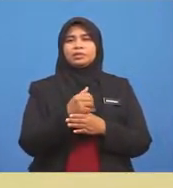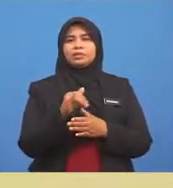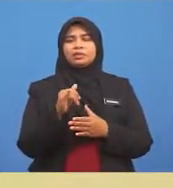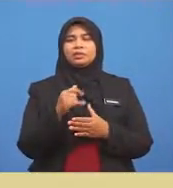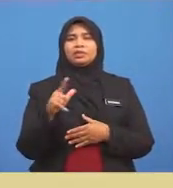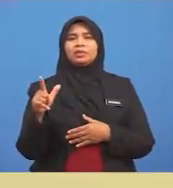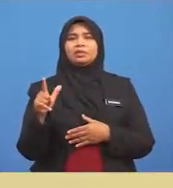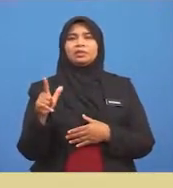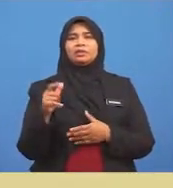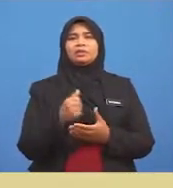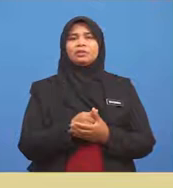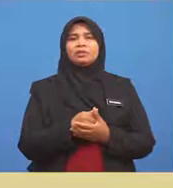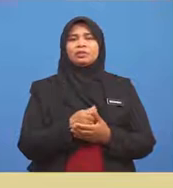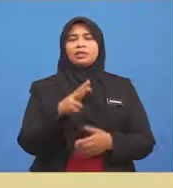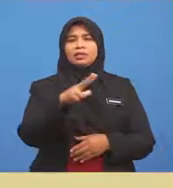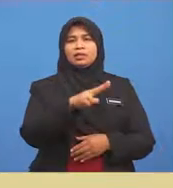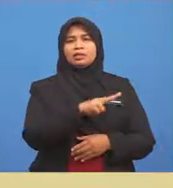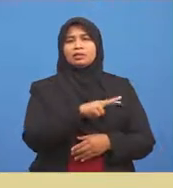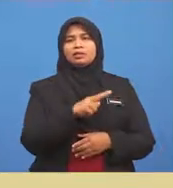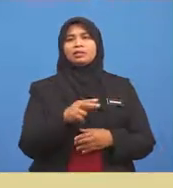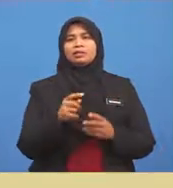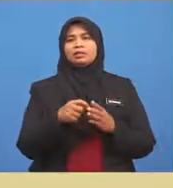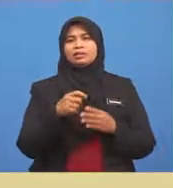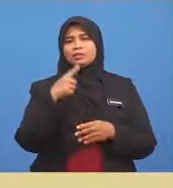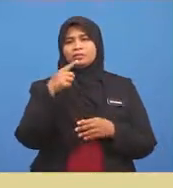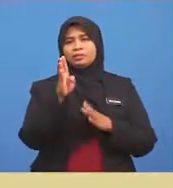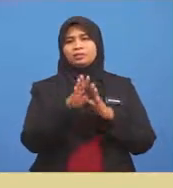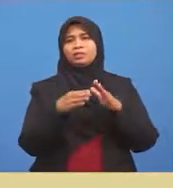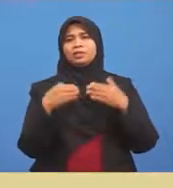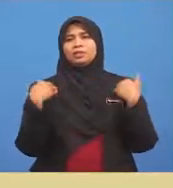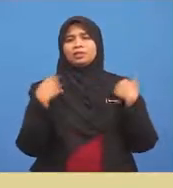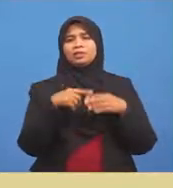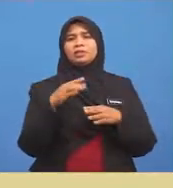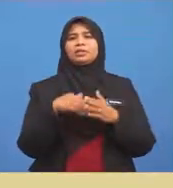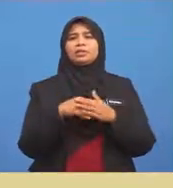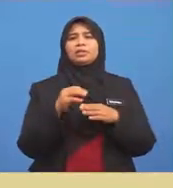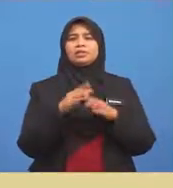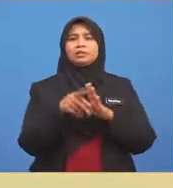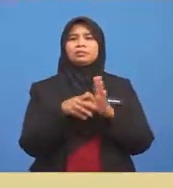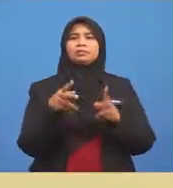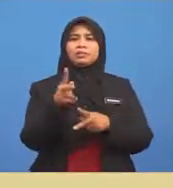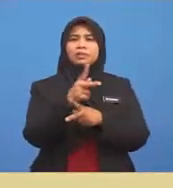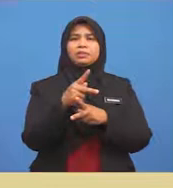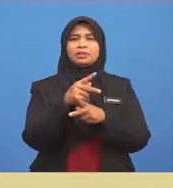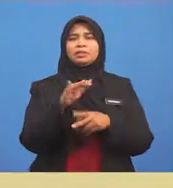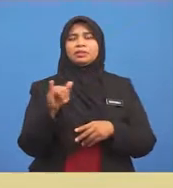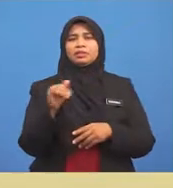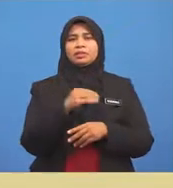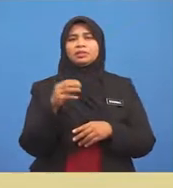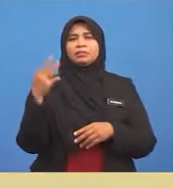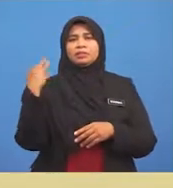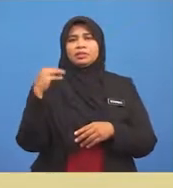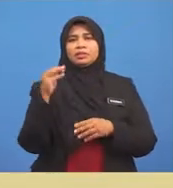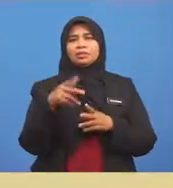tafsir Al-Qurtubi, harta tersebut berada di tangan penjaganya dan mereka mengawasi